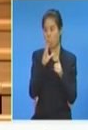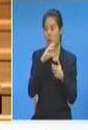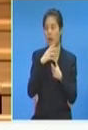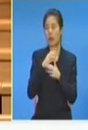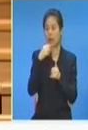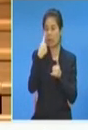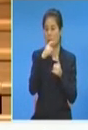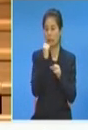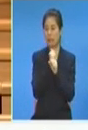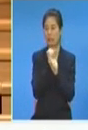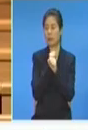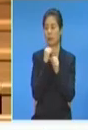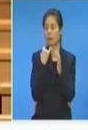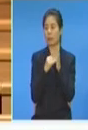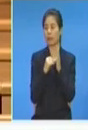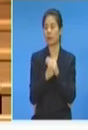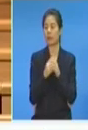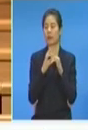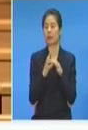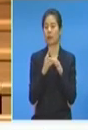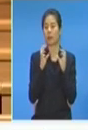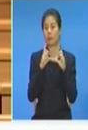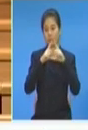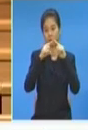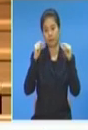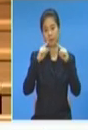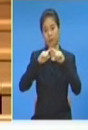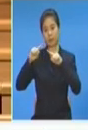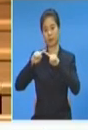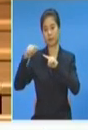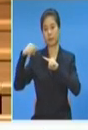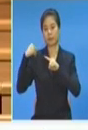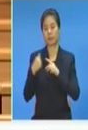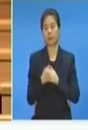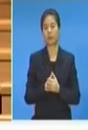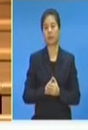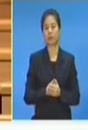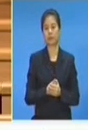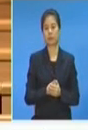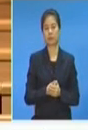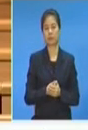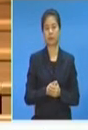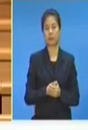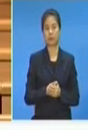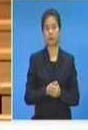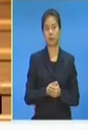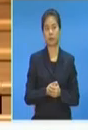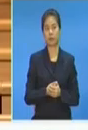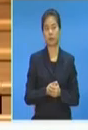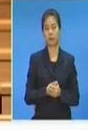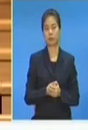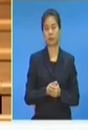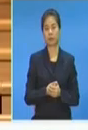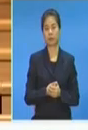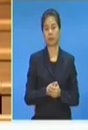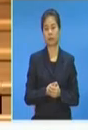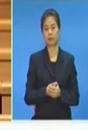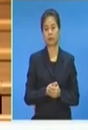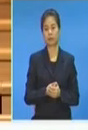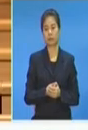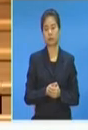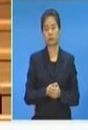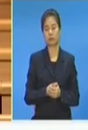ในคดีใบเหลืองใบแดงในคดีวินัยการเลือกตั้งผมใช้คำนั้นนะครับไม่เป็นพยานต